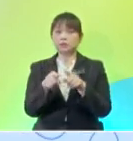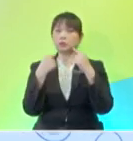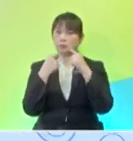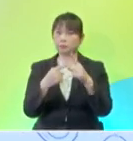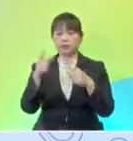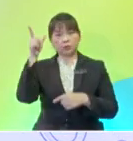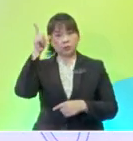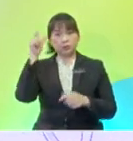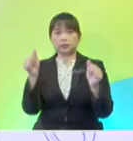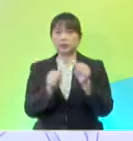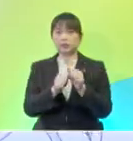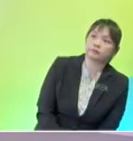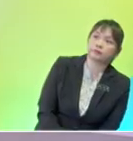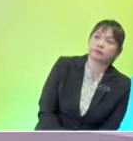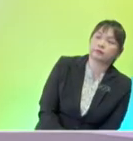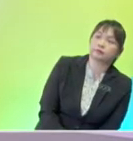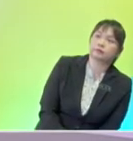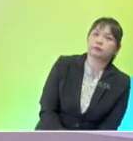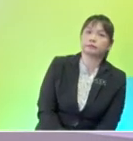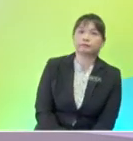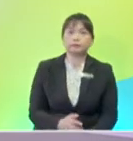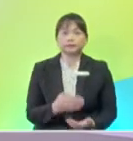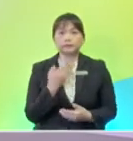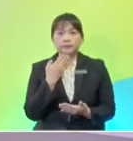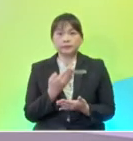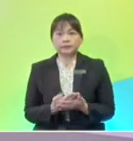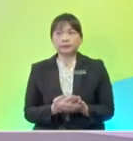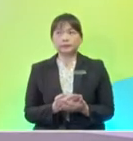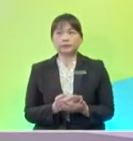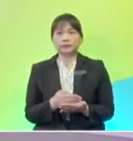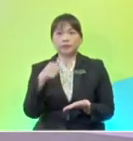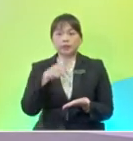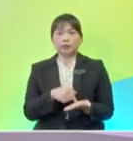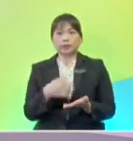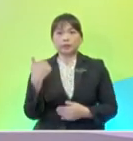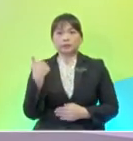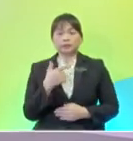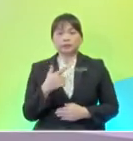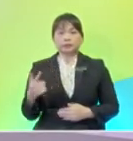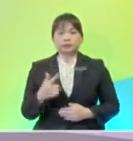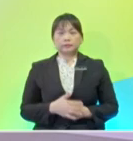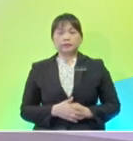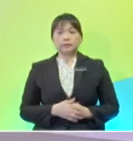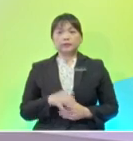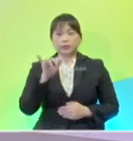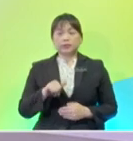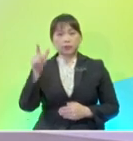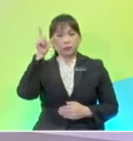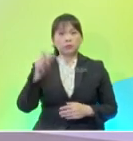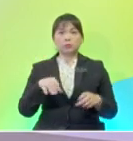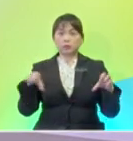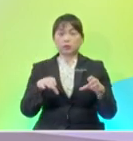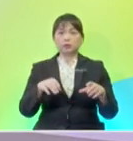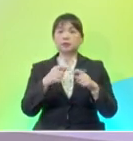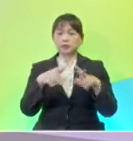dengan jawaban murid ke rumah oke baik jadi ini antara yang boleh saya buat setelah mengikut